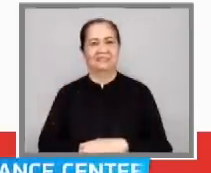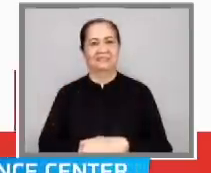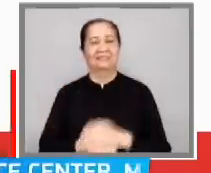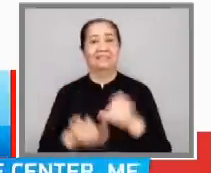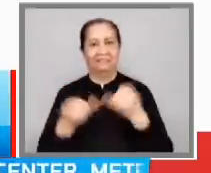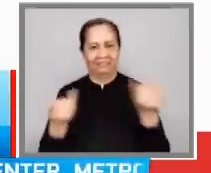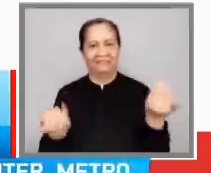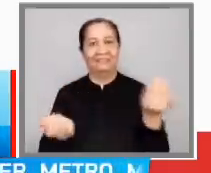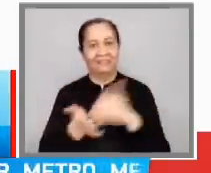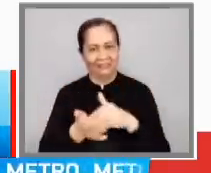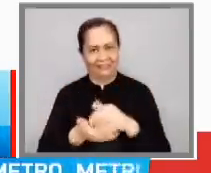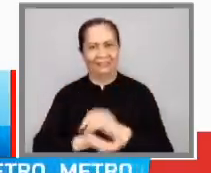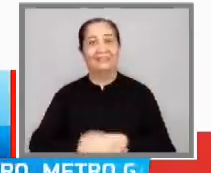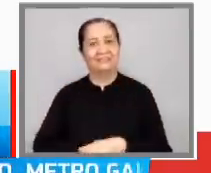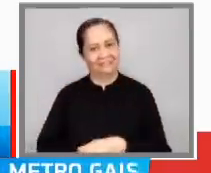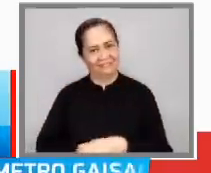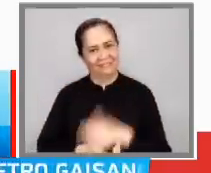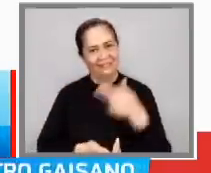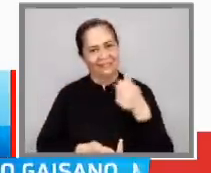Pansit Japon.